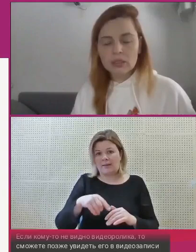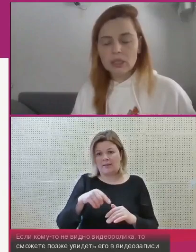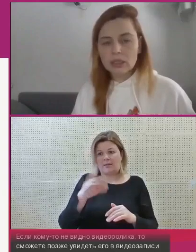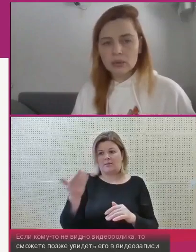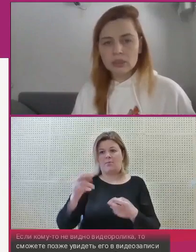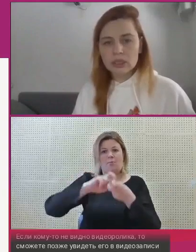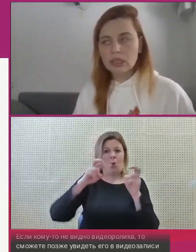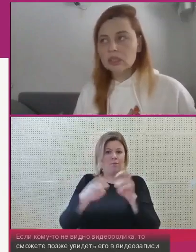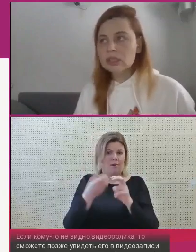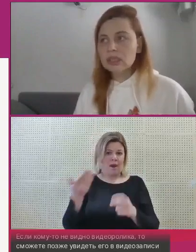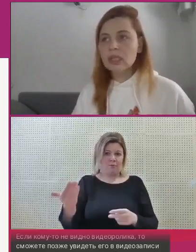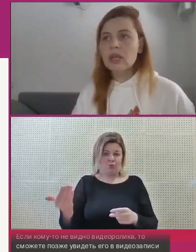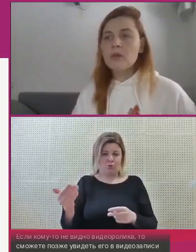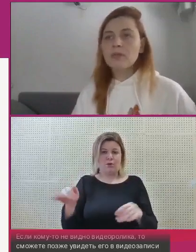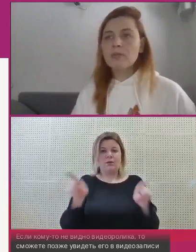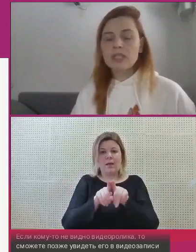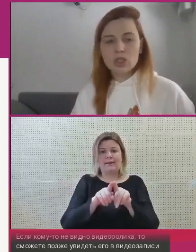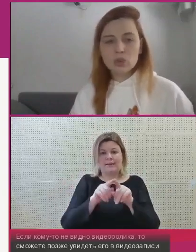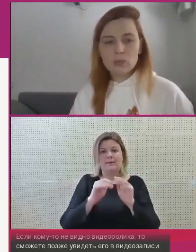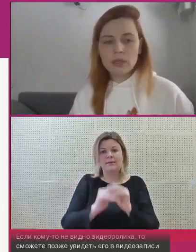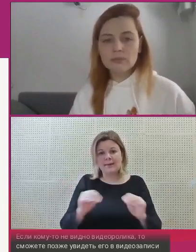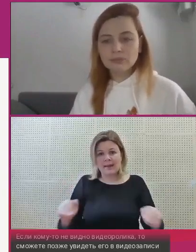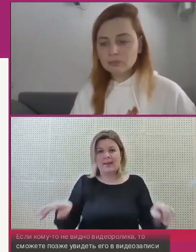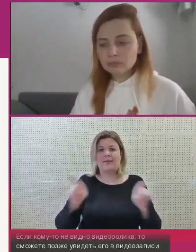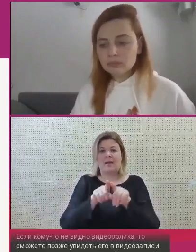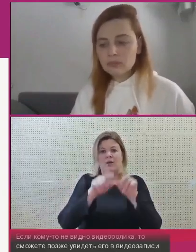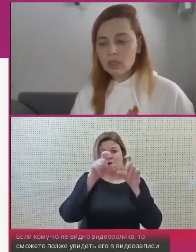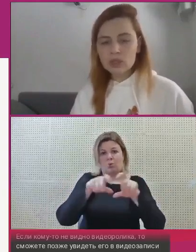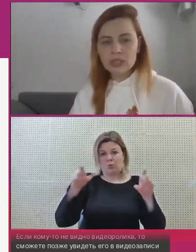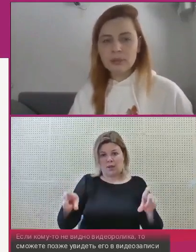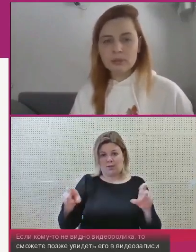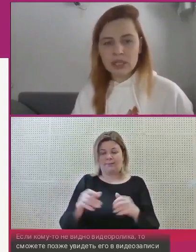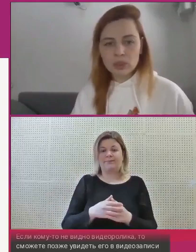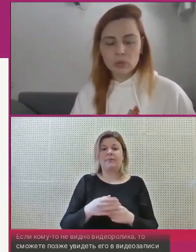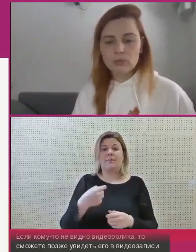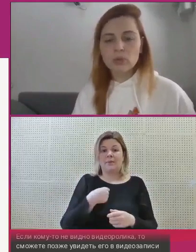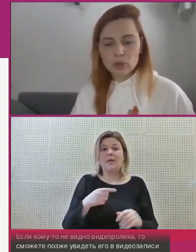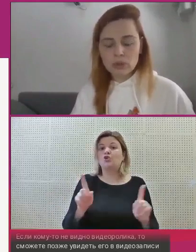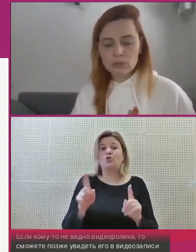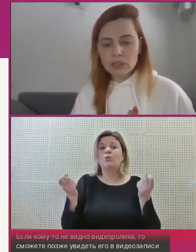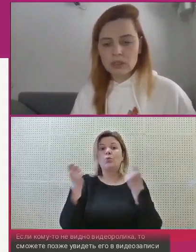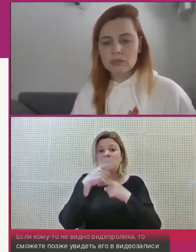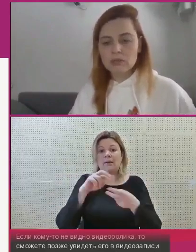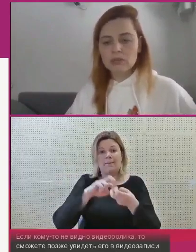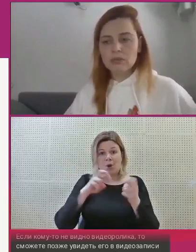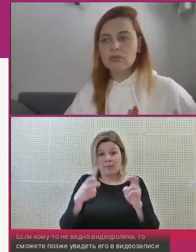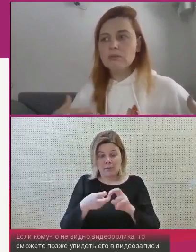проблематику, да, таких людей, таких детей. Мне, чтобы узнать проблематику, мне нужно